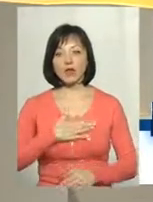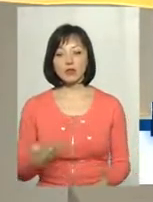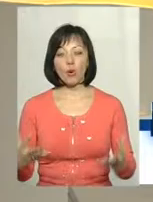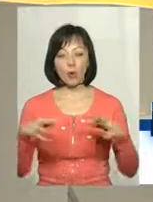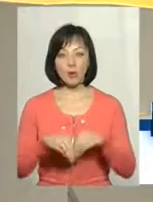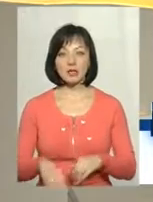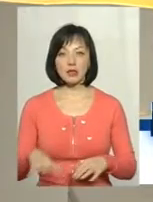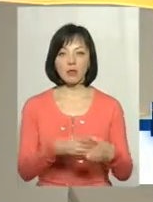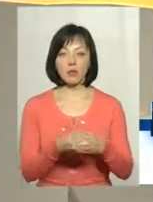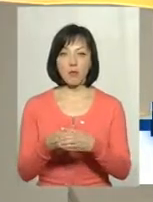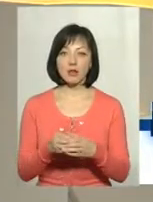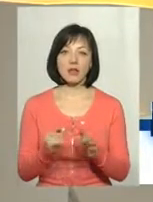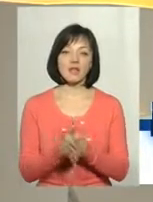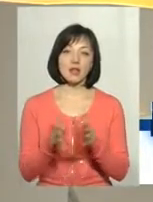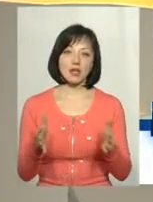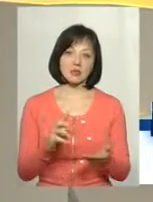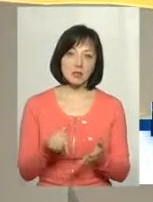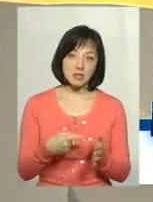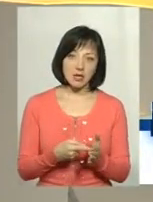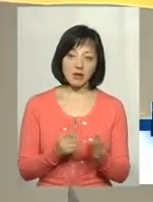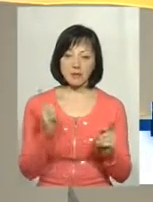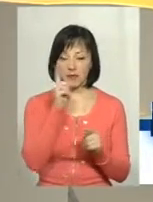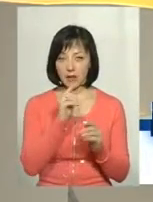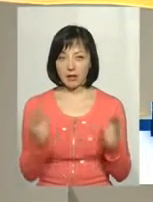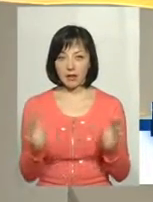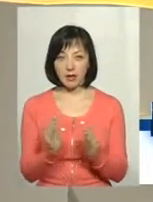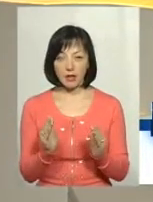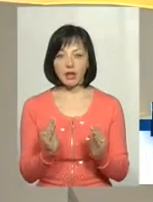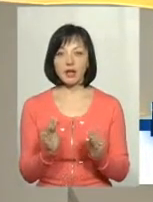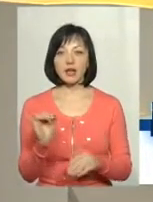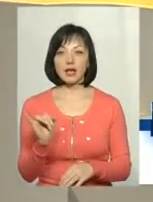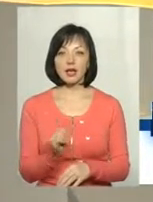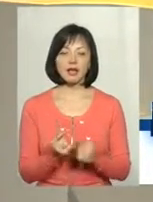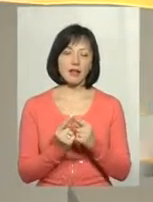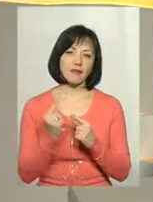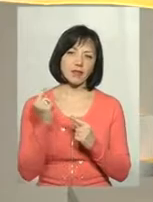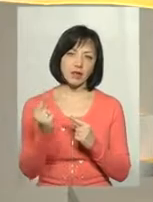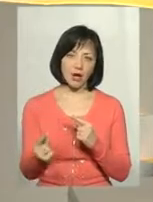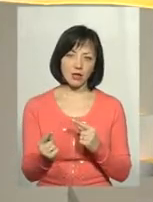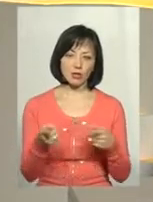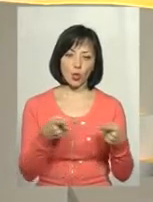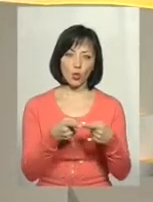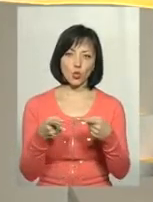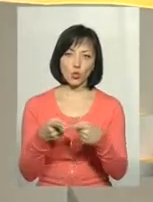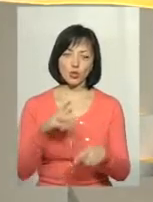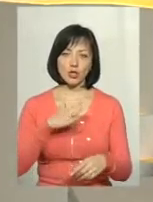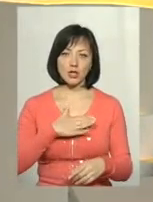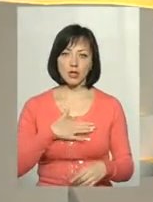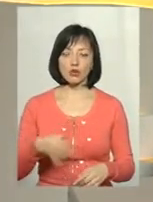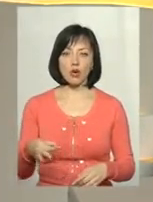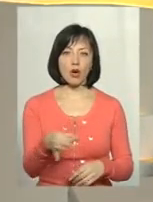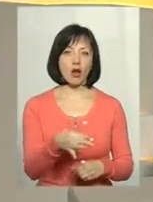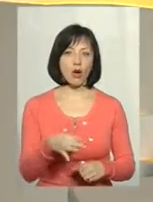об'єднаних тергромадах, і в великих містах, і в невеличких містечках, і в найвіддаленіших куточках нашого